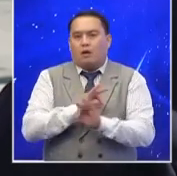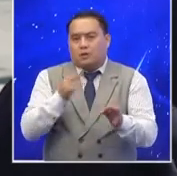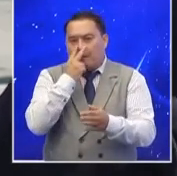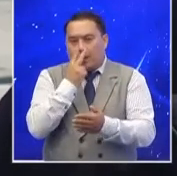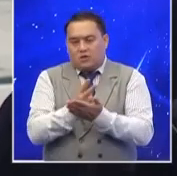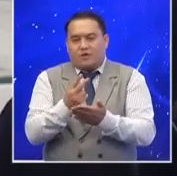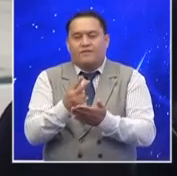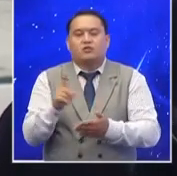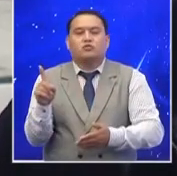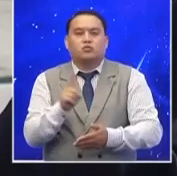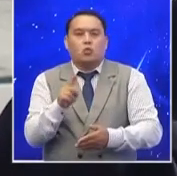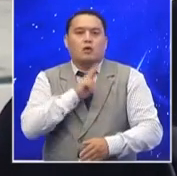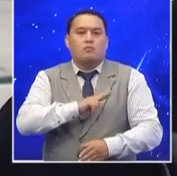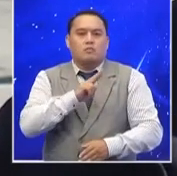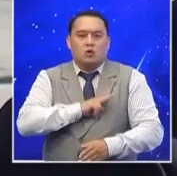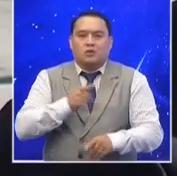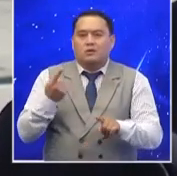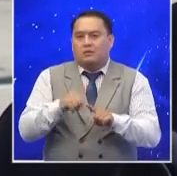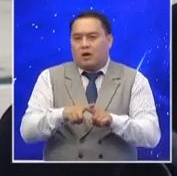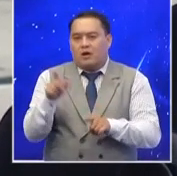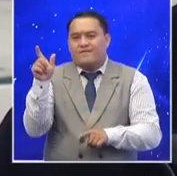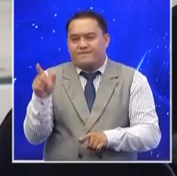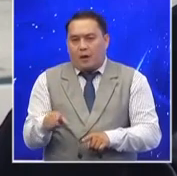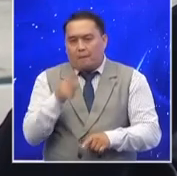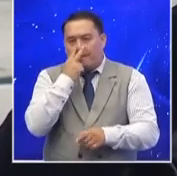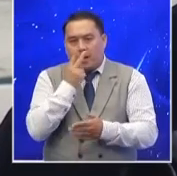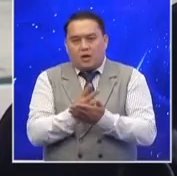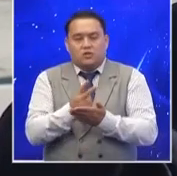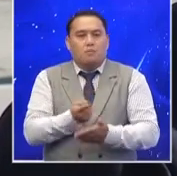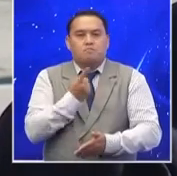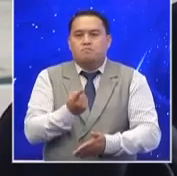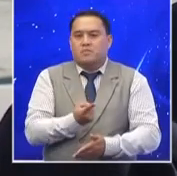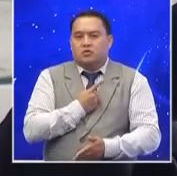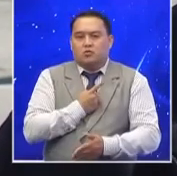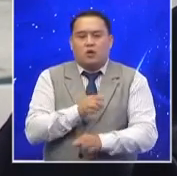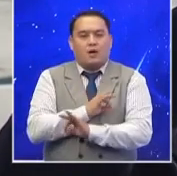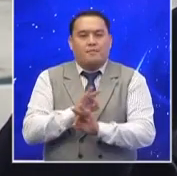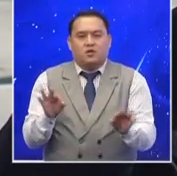показали себя в воздухе, а инженеры и техники ПВО продемонстрировали